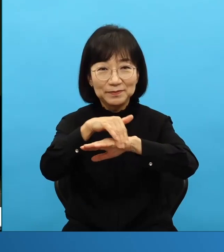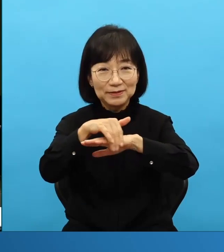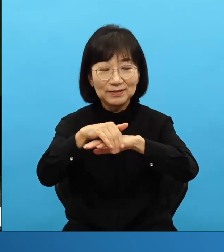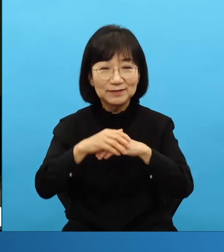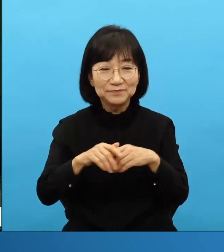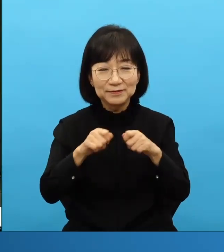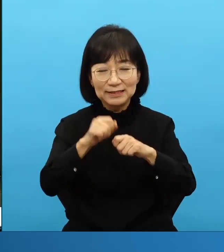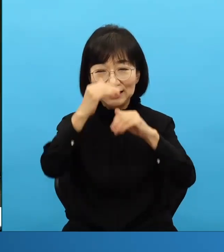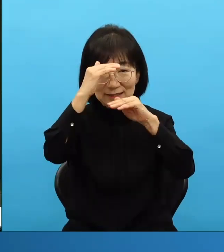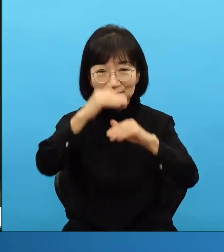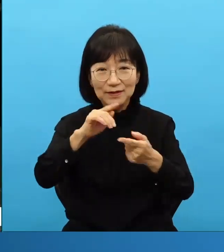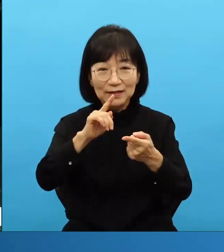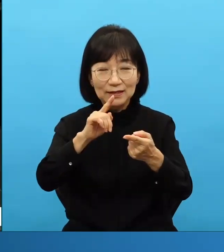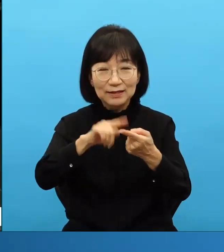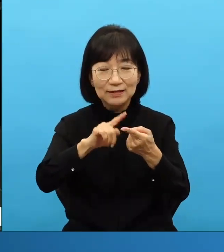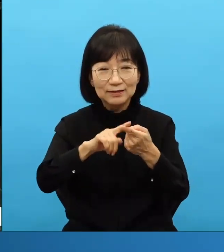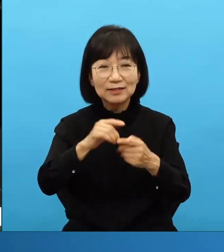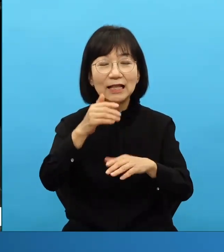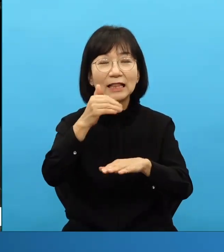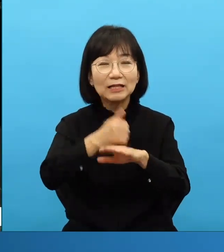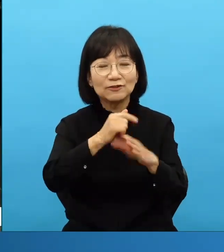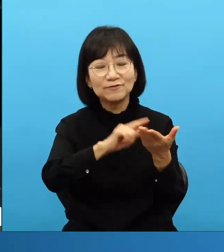내용은 추후 공지됩니다.